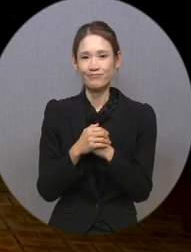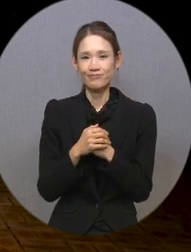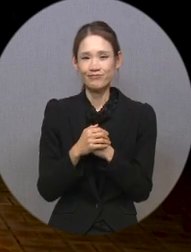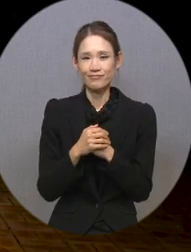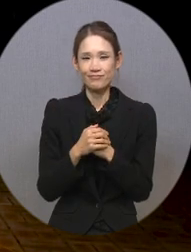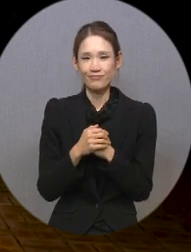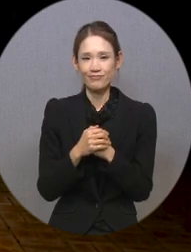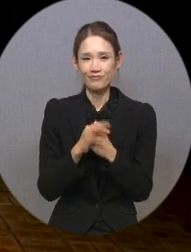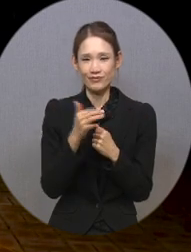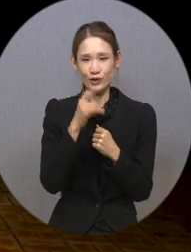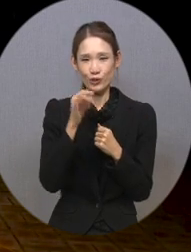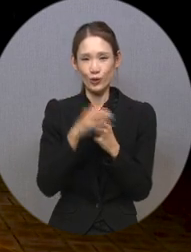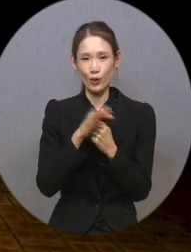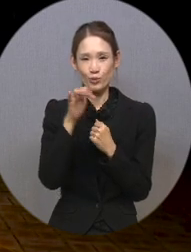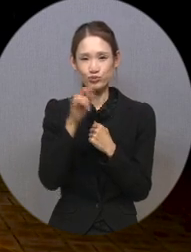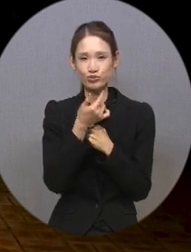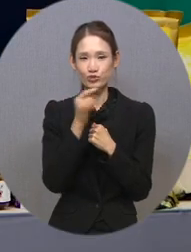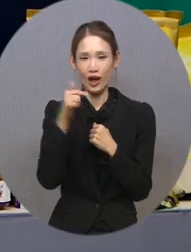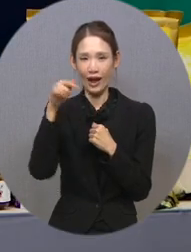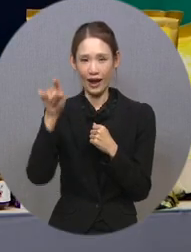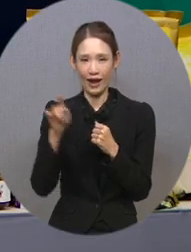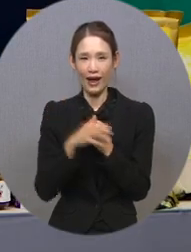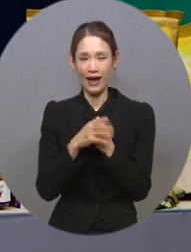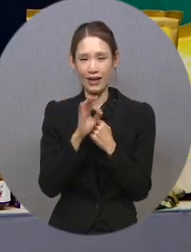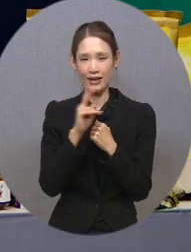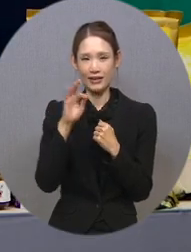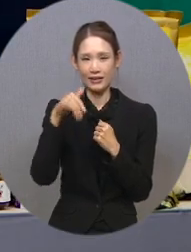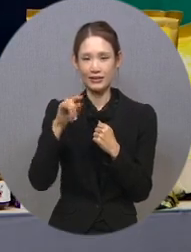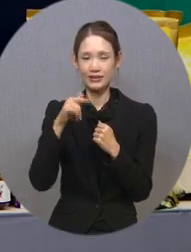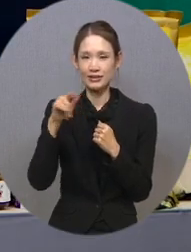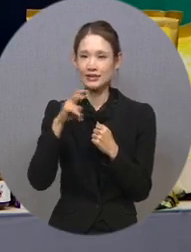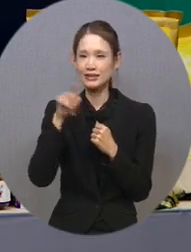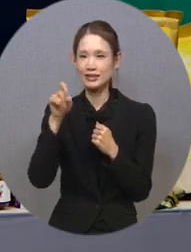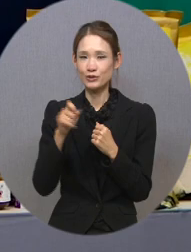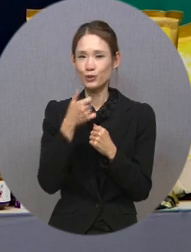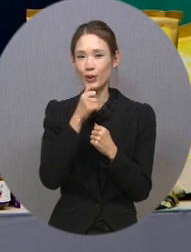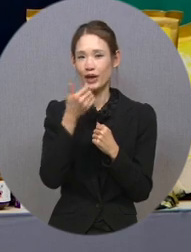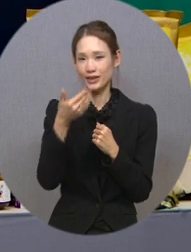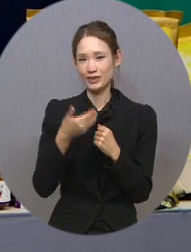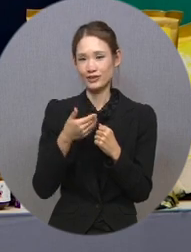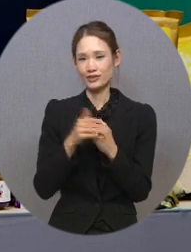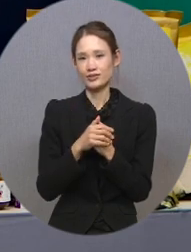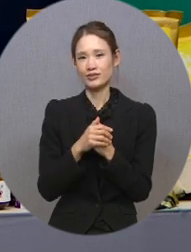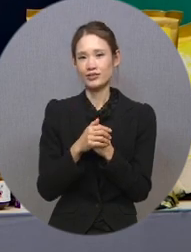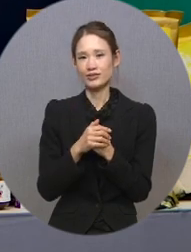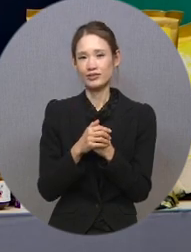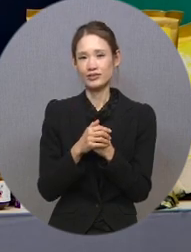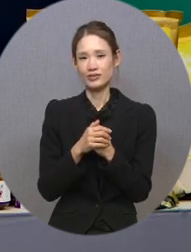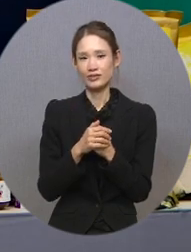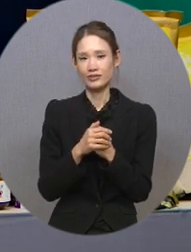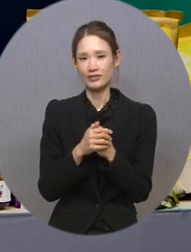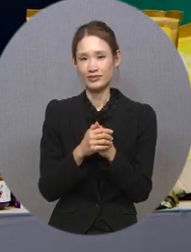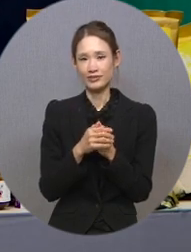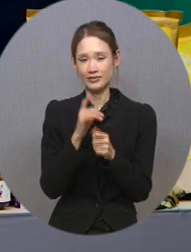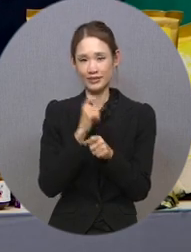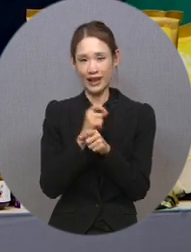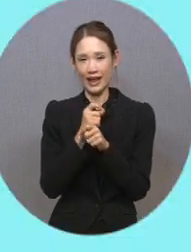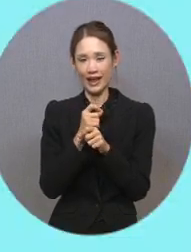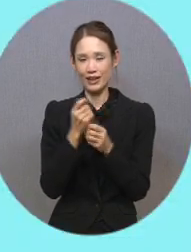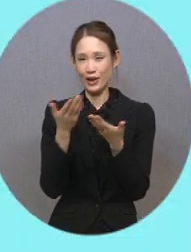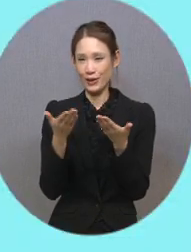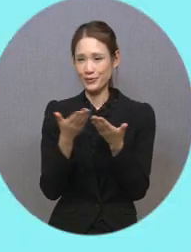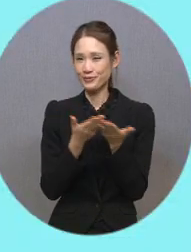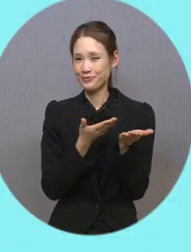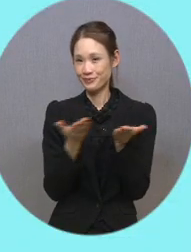사무농협 무화과 가공센터의 무화과 양갱잼을 네, 소개해 주실 이사영 센터장님